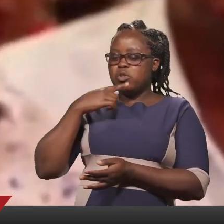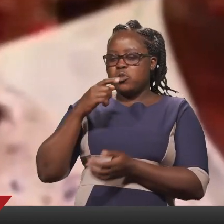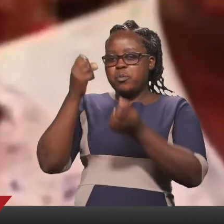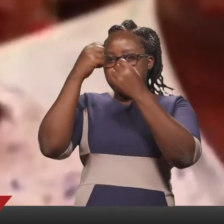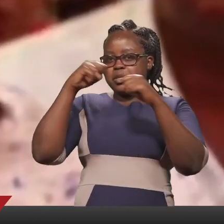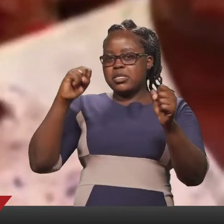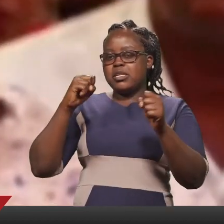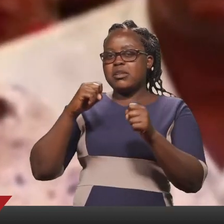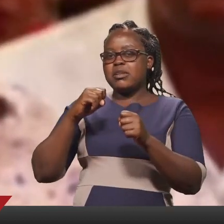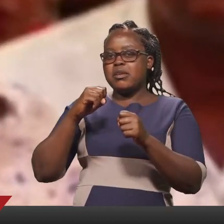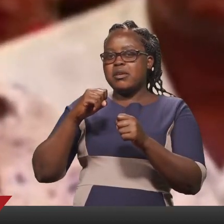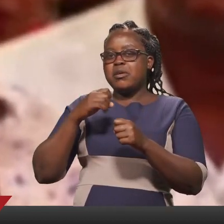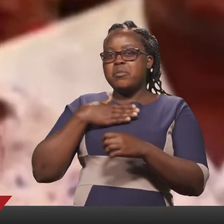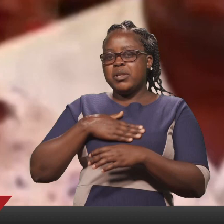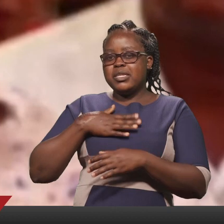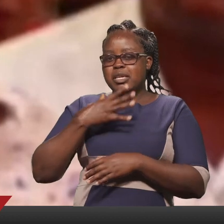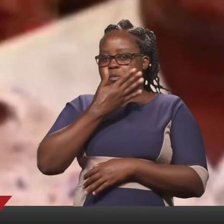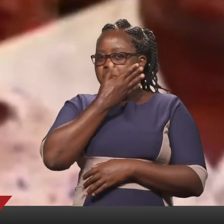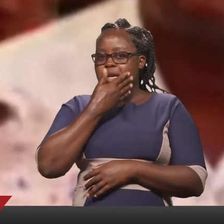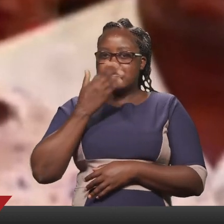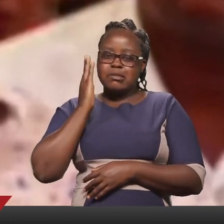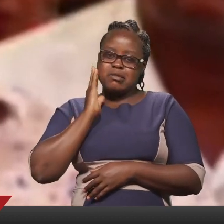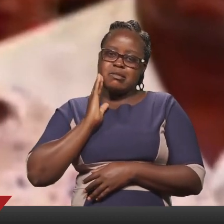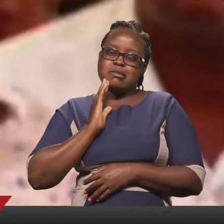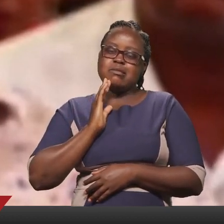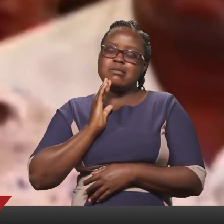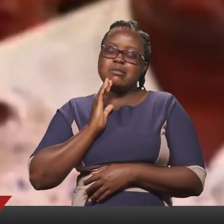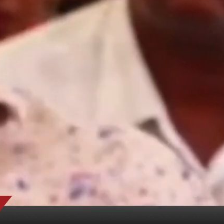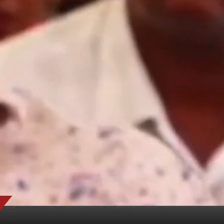My friends, Mr. President, please have mercy on us.